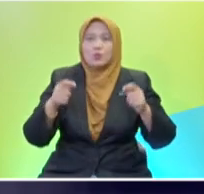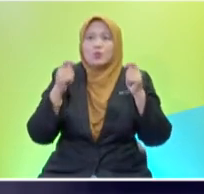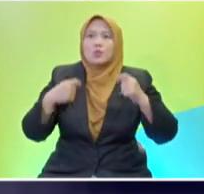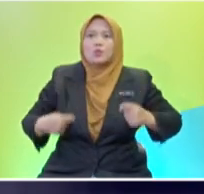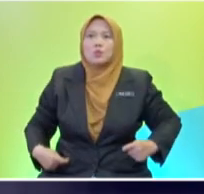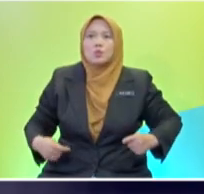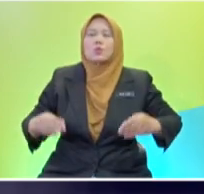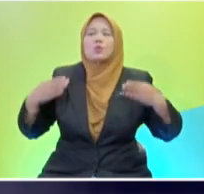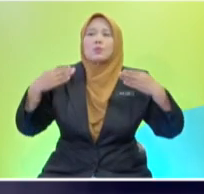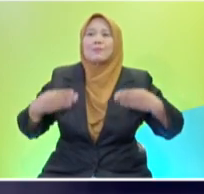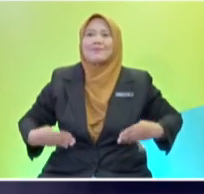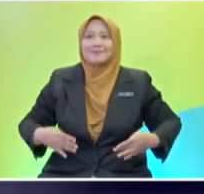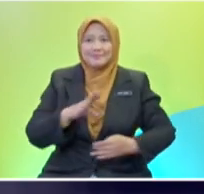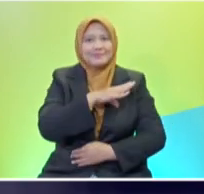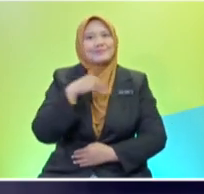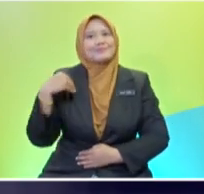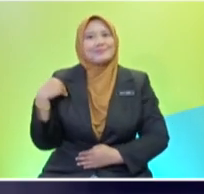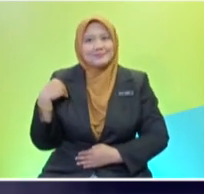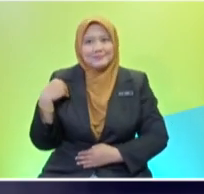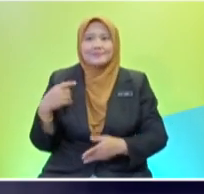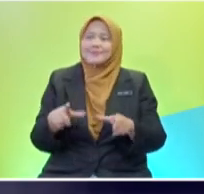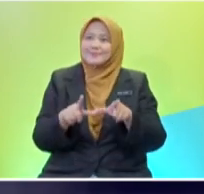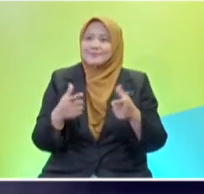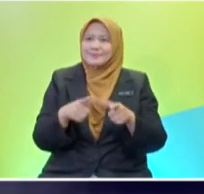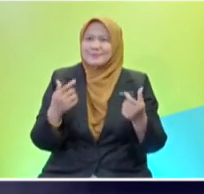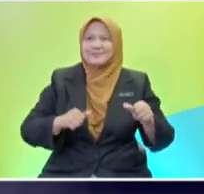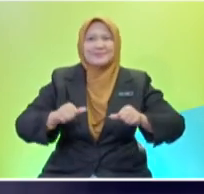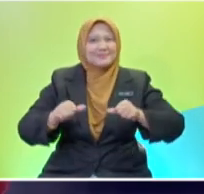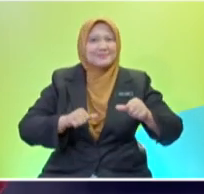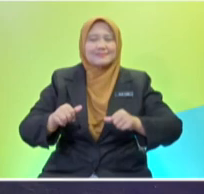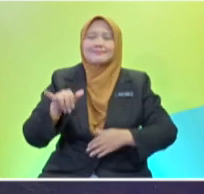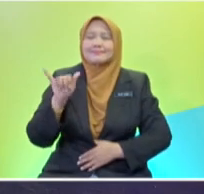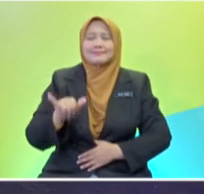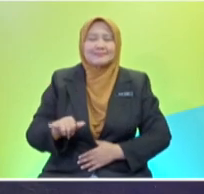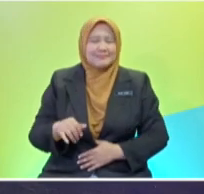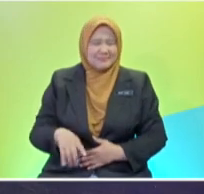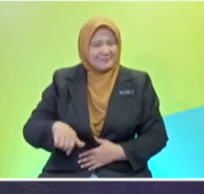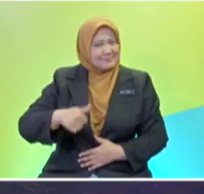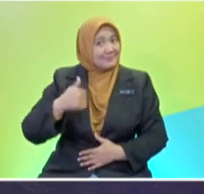badan dan macam-macam lagi lah ah aktivitas yang kita buat hari ini Tentunya sangat sangat menarik